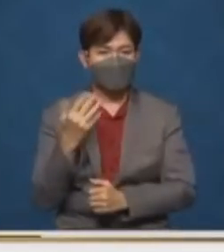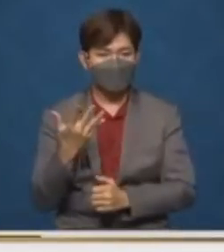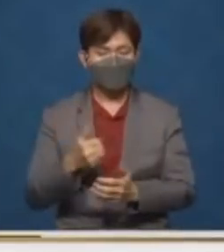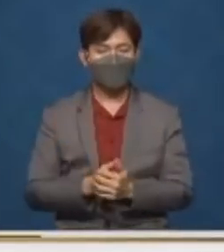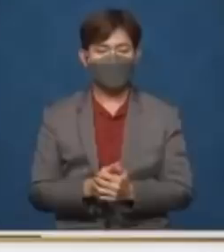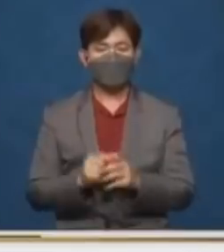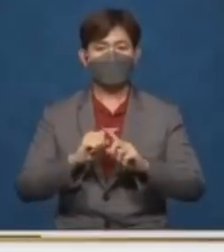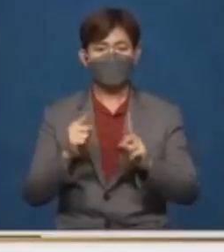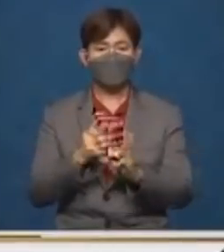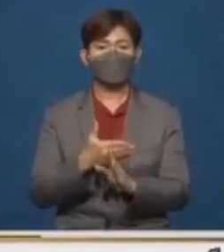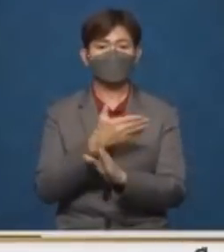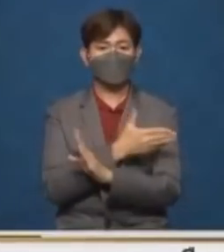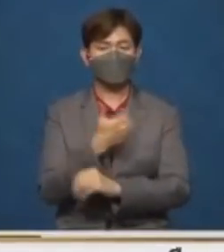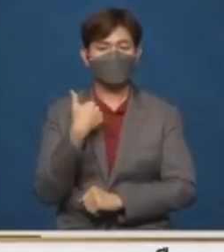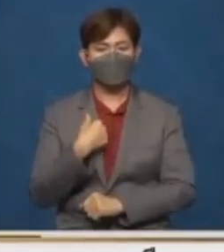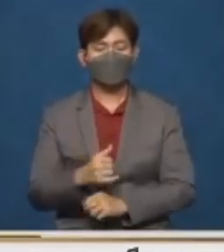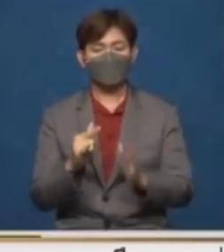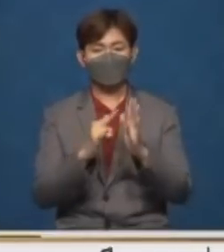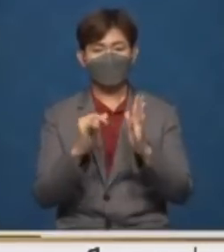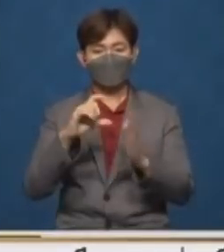ที่จะเอัคซีน ชีน alibi miss มาชีด ให้คนไทย